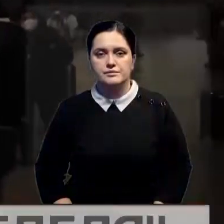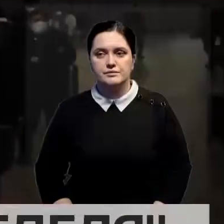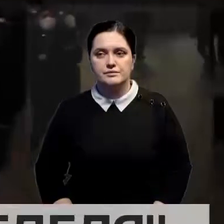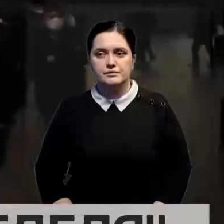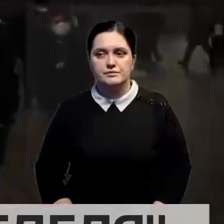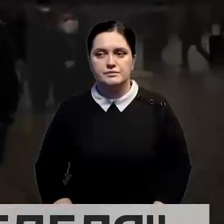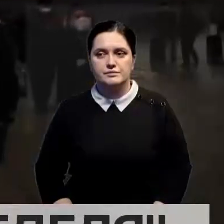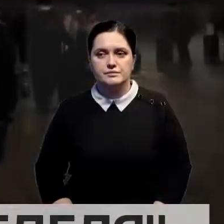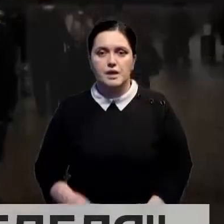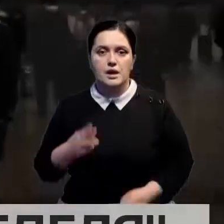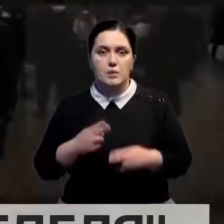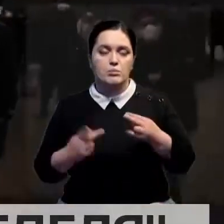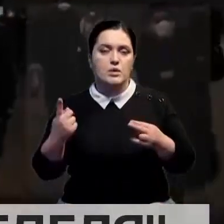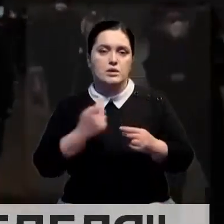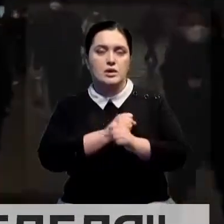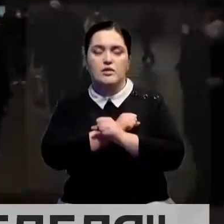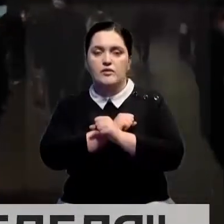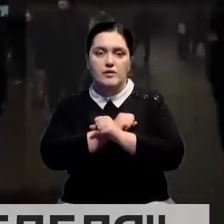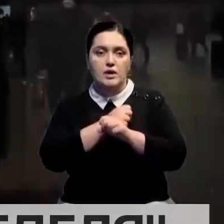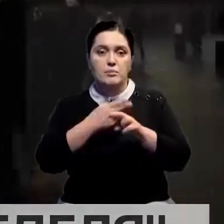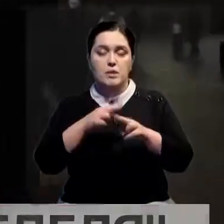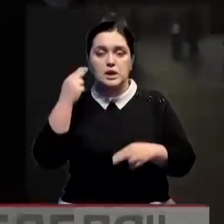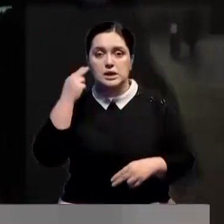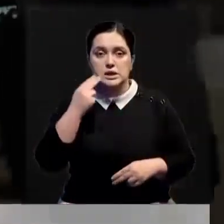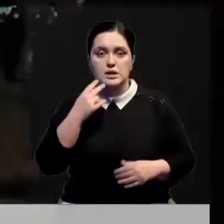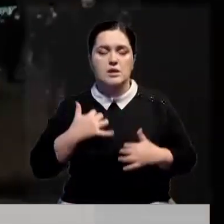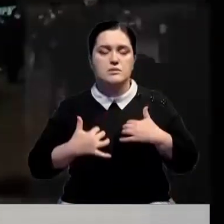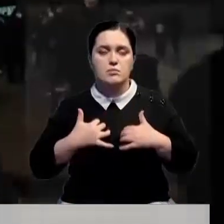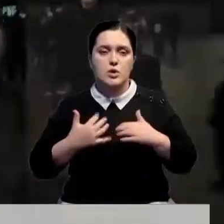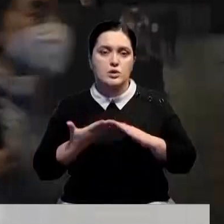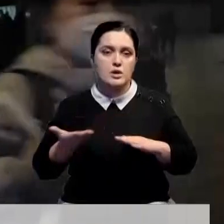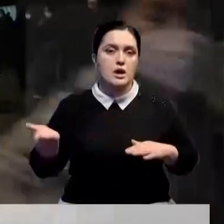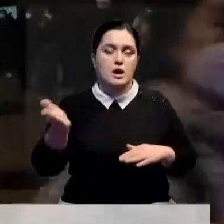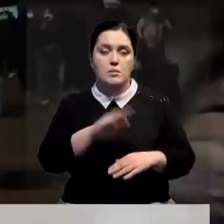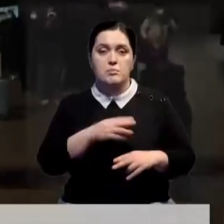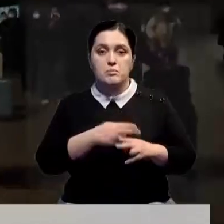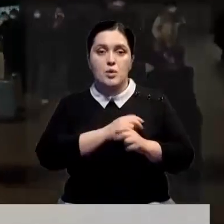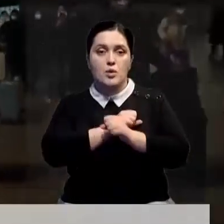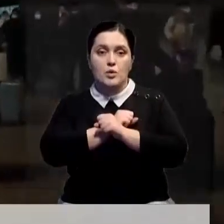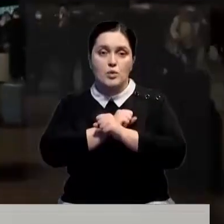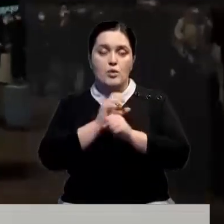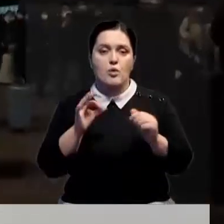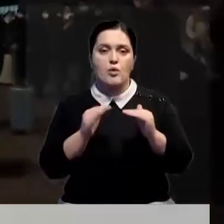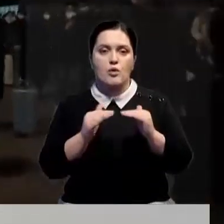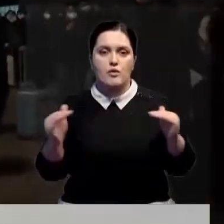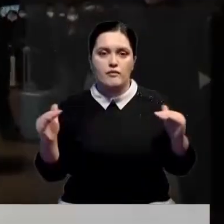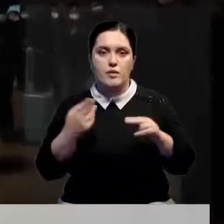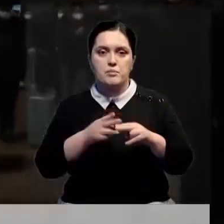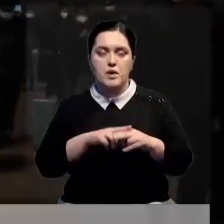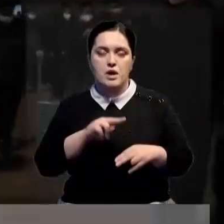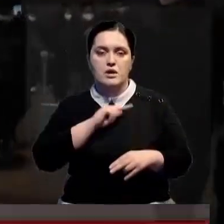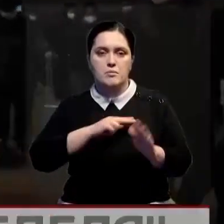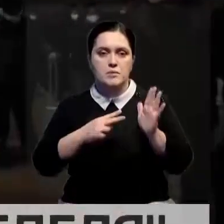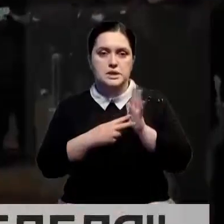Вот и закончились недельные новогодние каникулы в Китае. Люди спешно возвращаются в города. После отдыха их ждет официальная 7-дневная рабочая